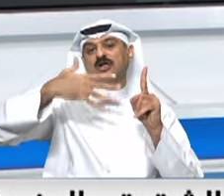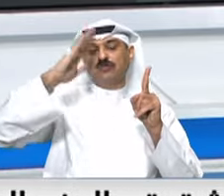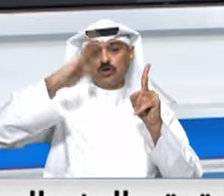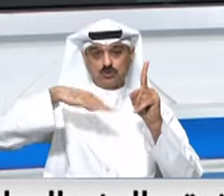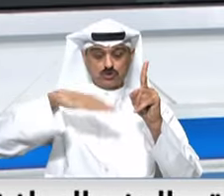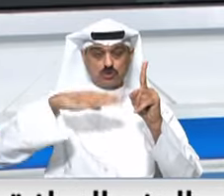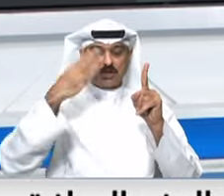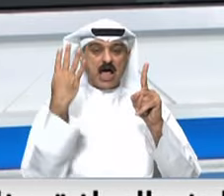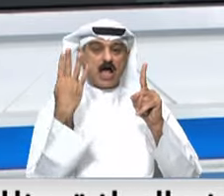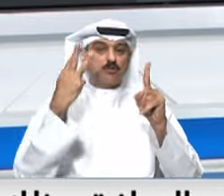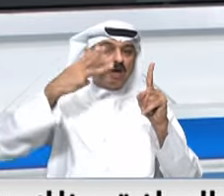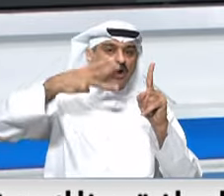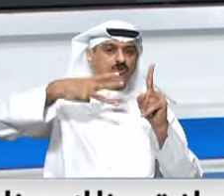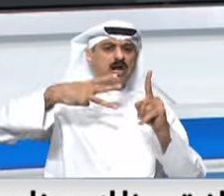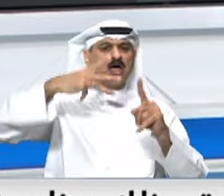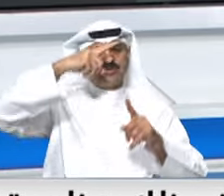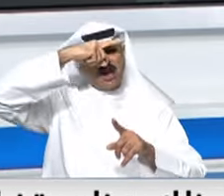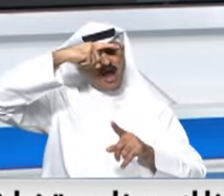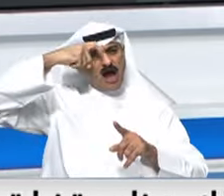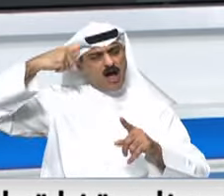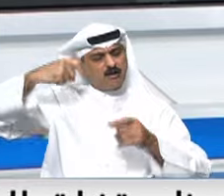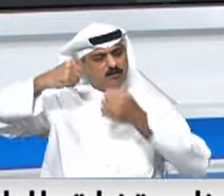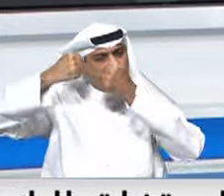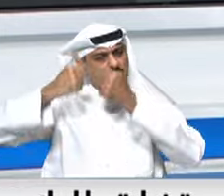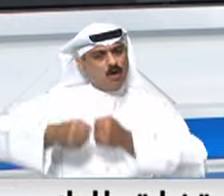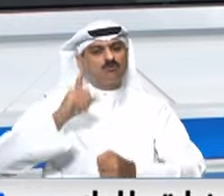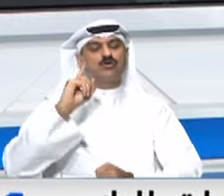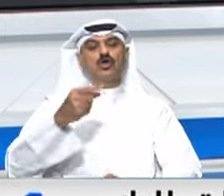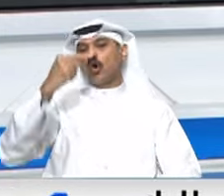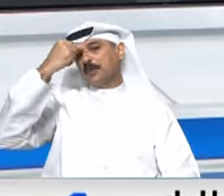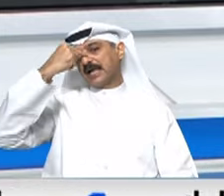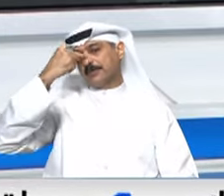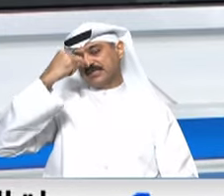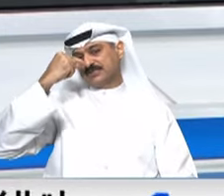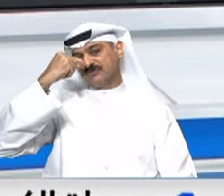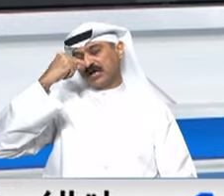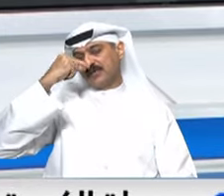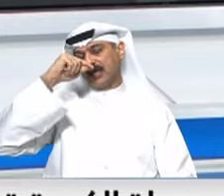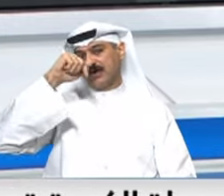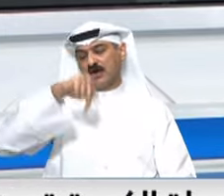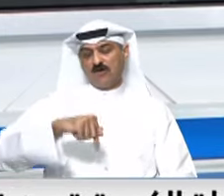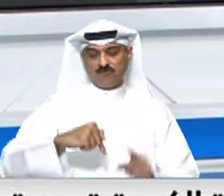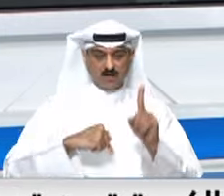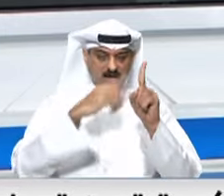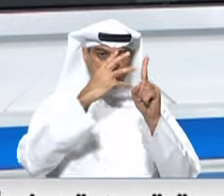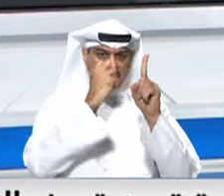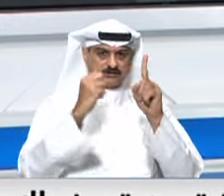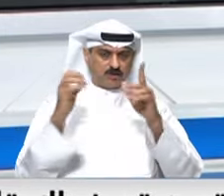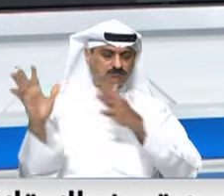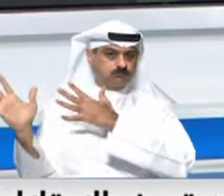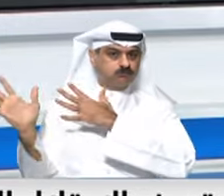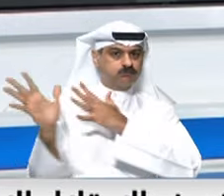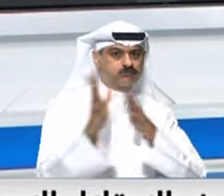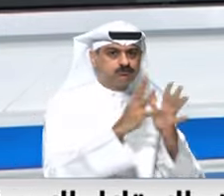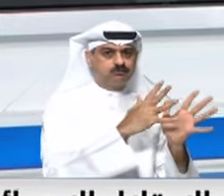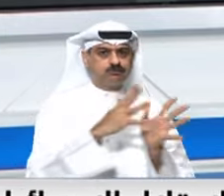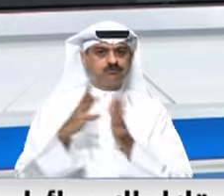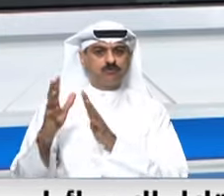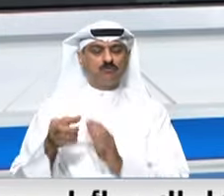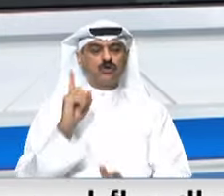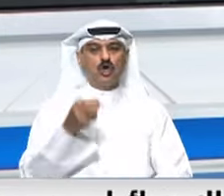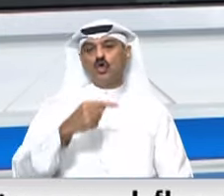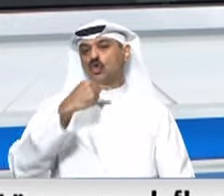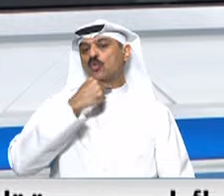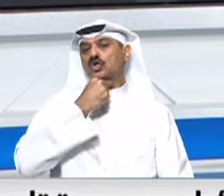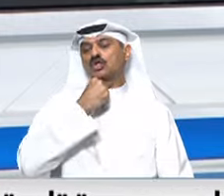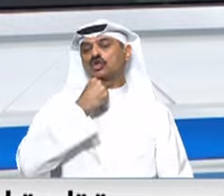مئويه اجواء شديده الحراره في يوم الخميس ارتفاع درجات الحراره سيحفز الرياح الشماليه الغربيه في يوم الجمعه